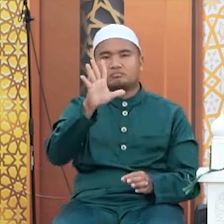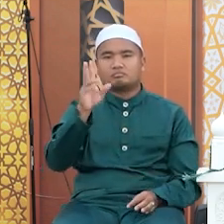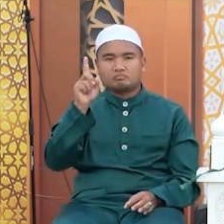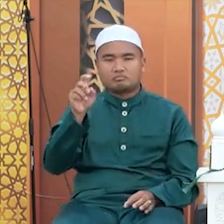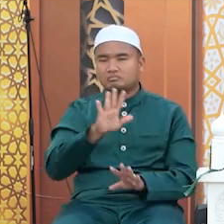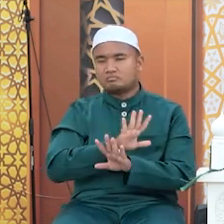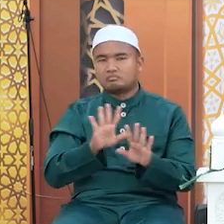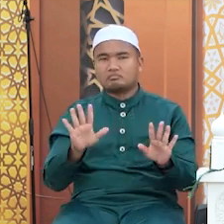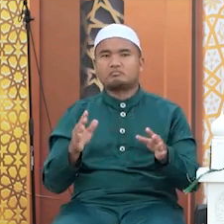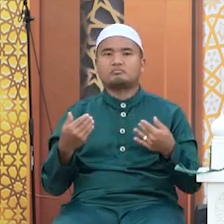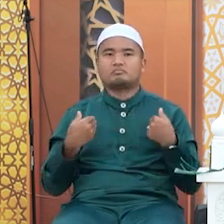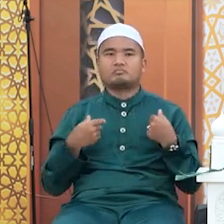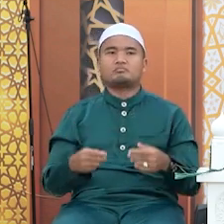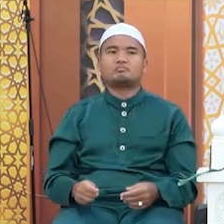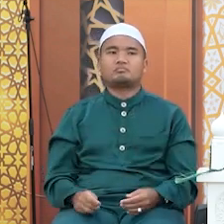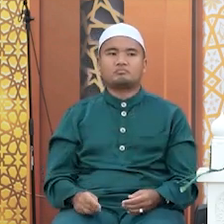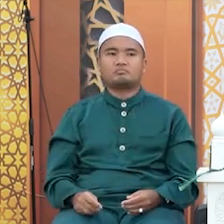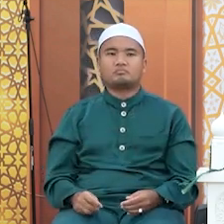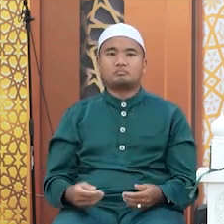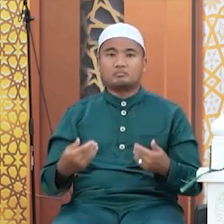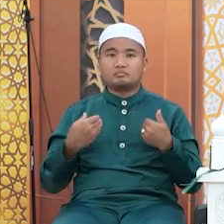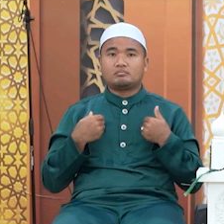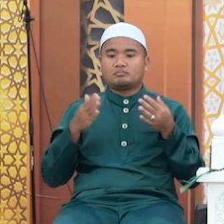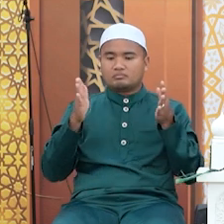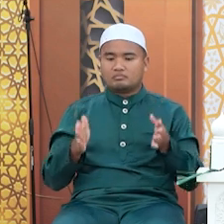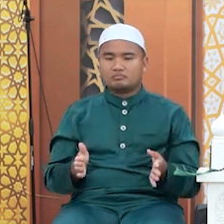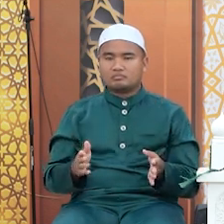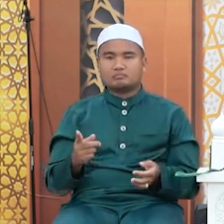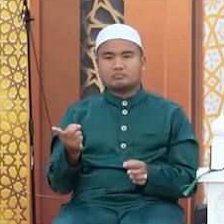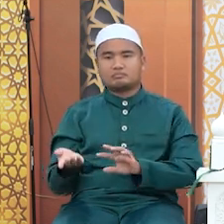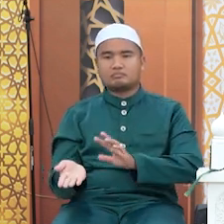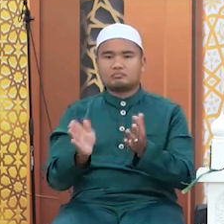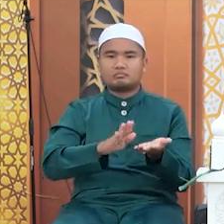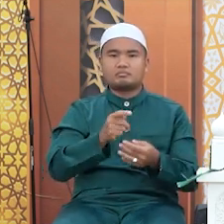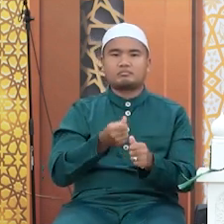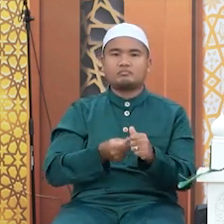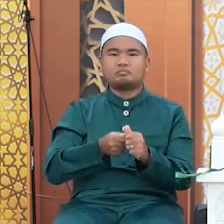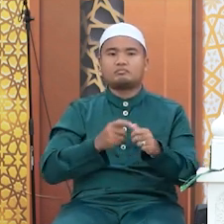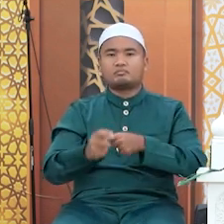Setiap tahun 8 orang mati kerana puasa. Ada tak? Tak ada. Tapi mati kerana kenyang ada.